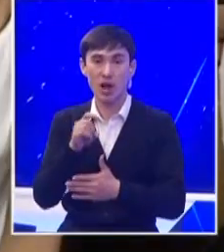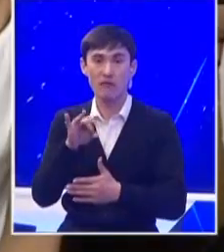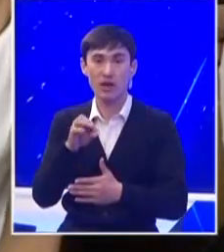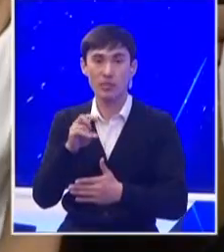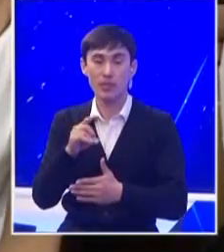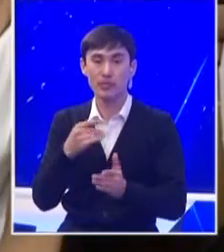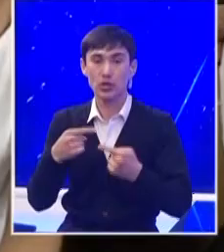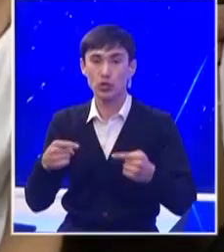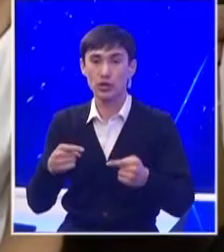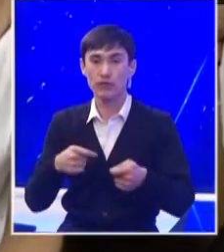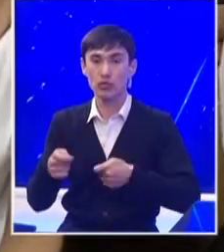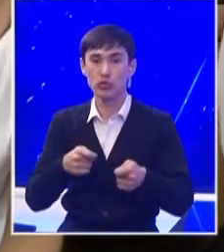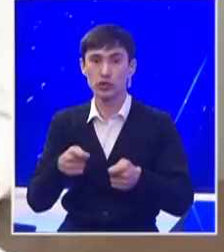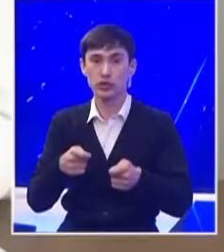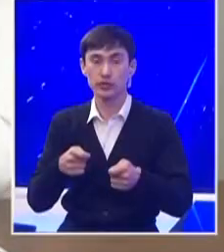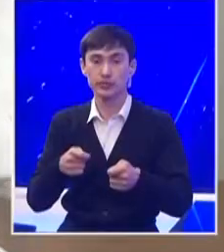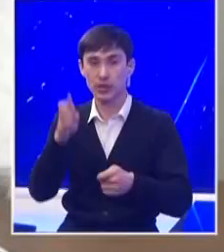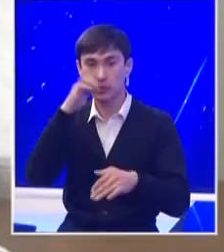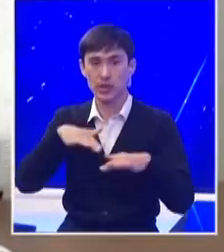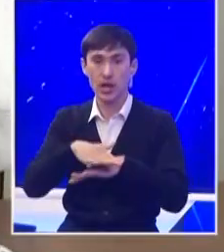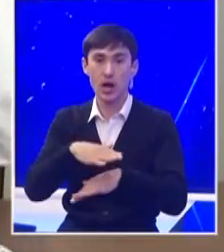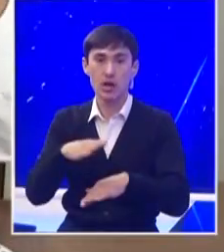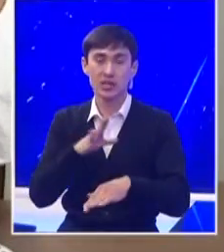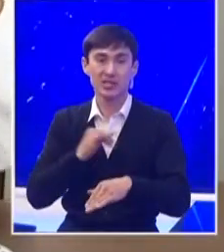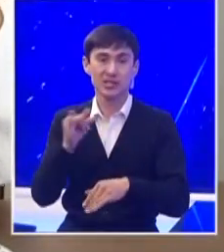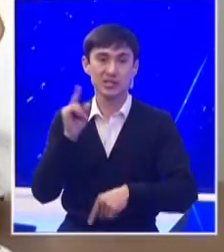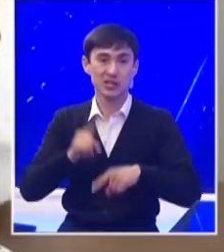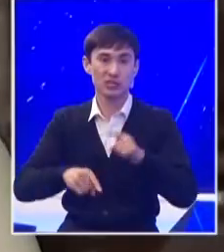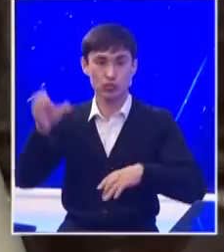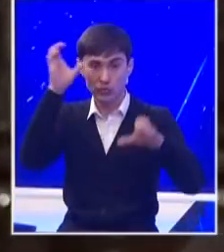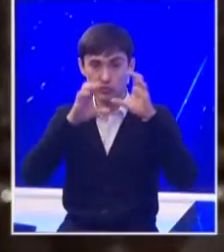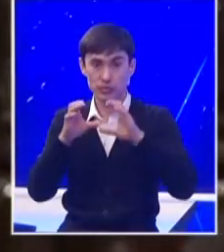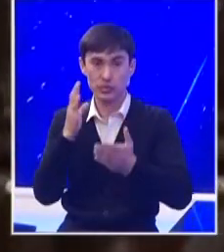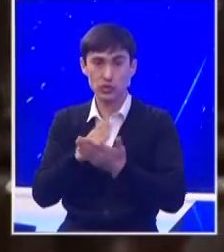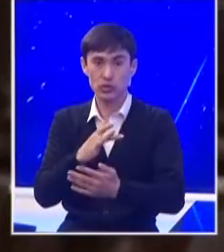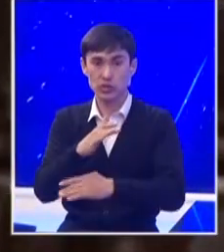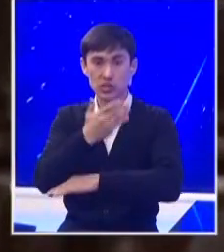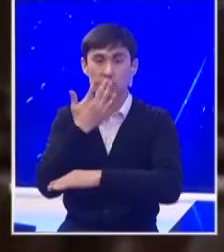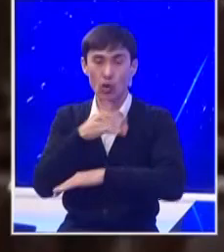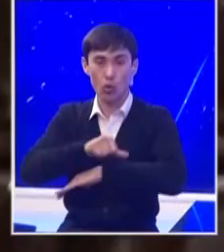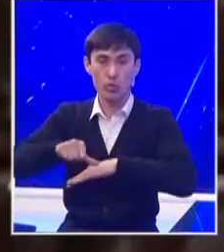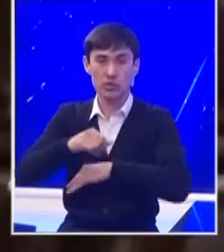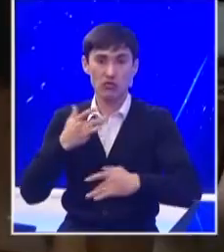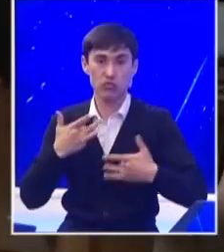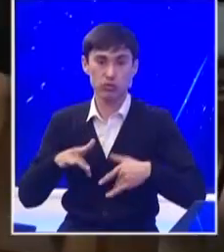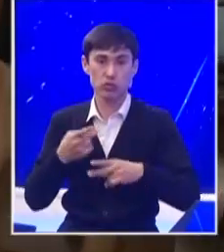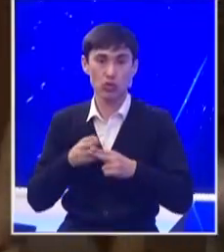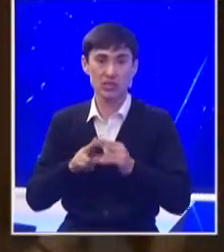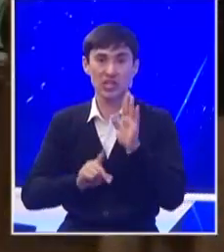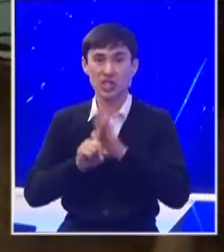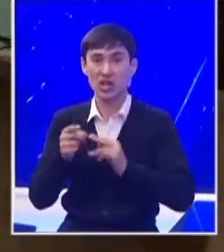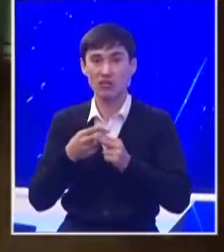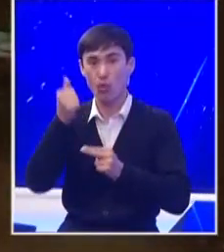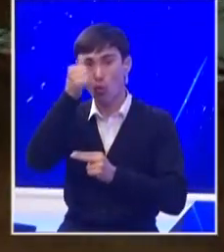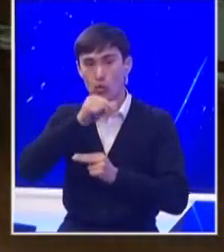и ряд других ведущих вузов страны. Оказалось, что интерес к отечественным университетам проявляют и зарубежные выпускники. Только с начала